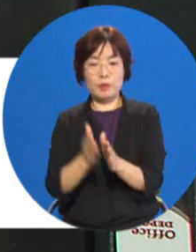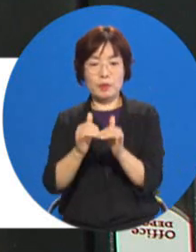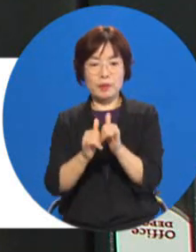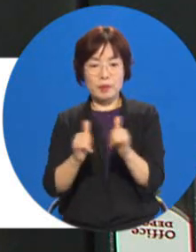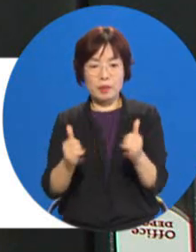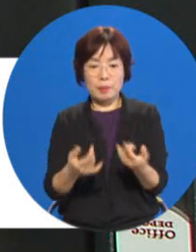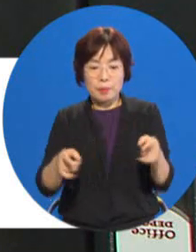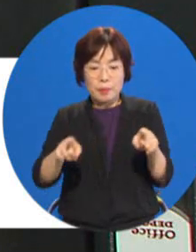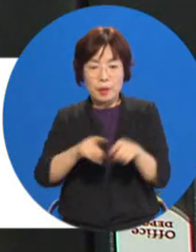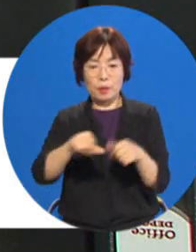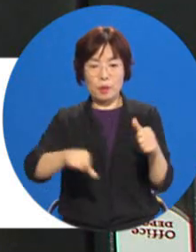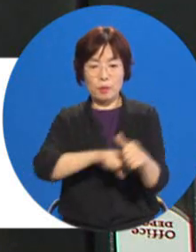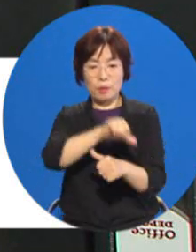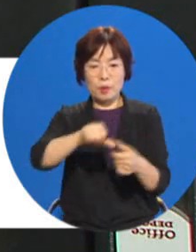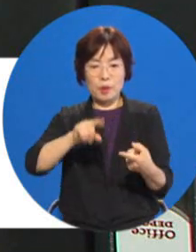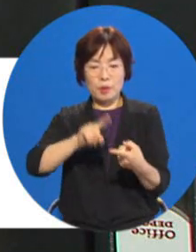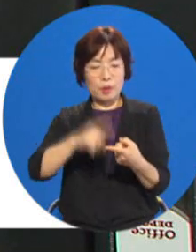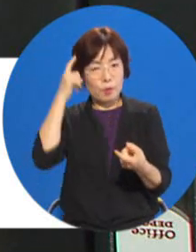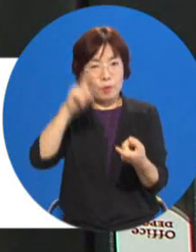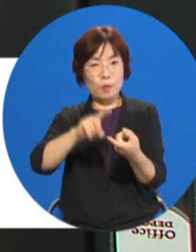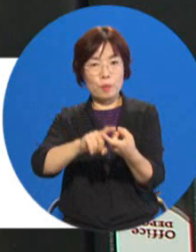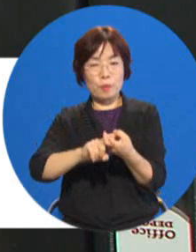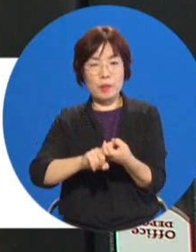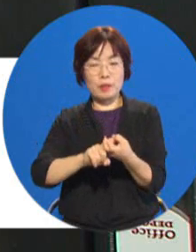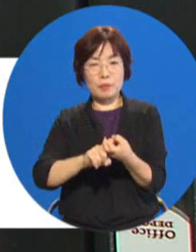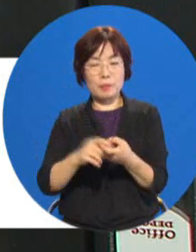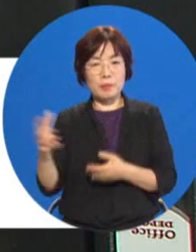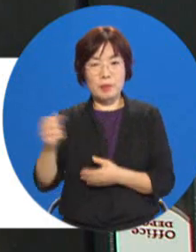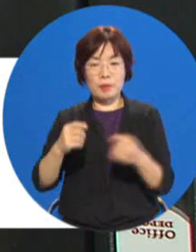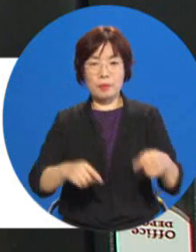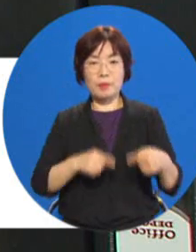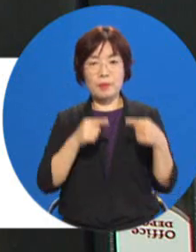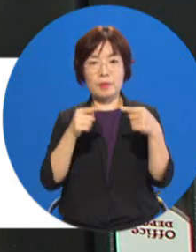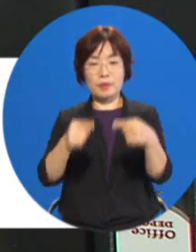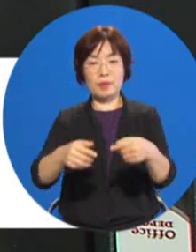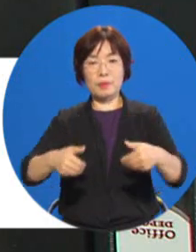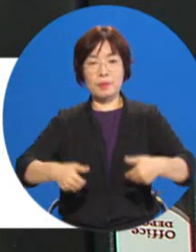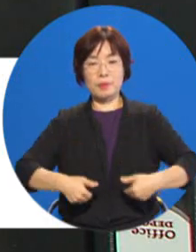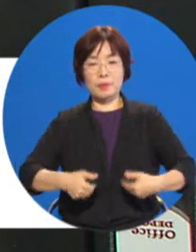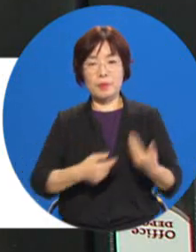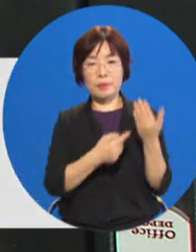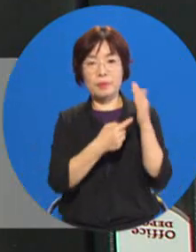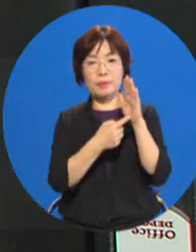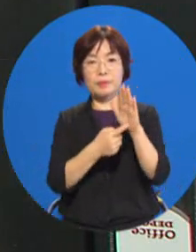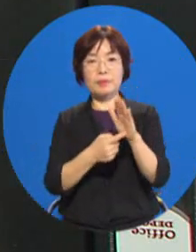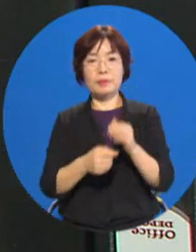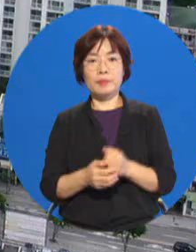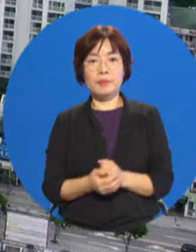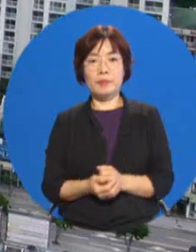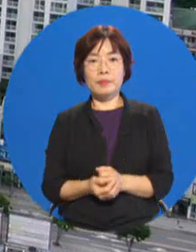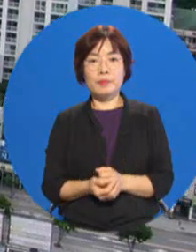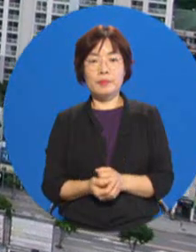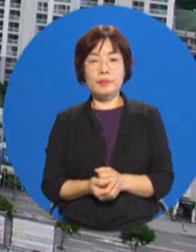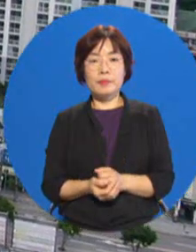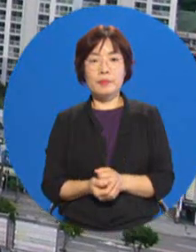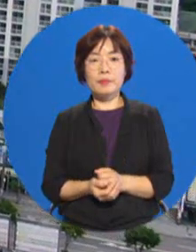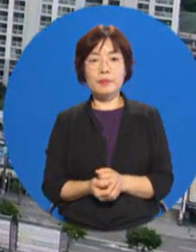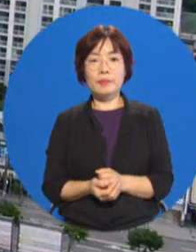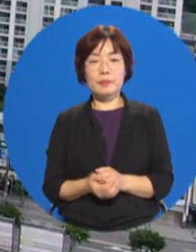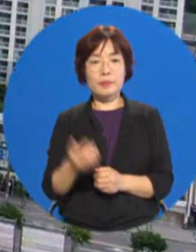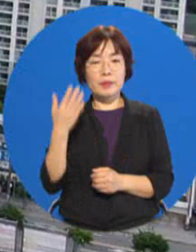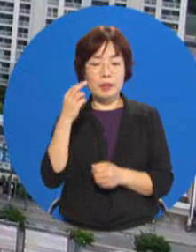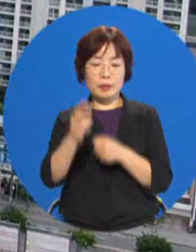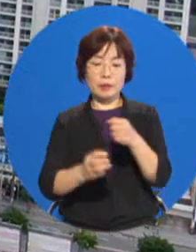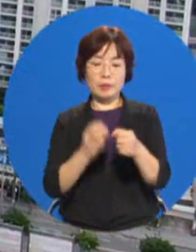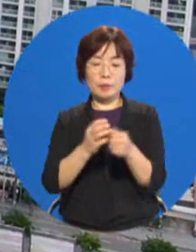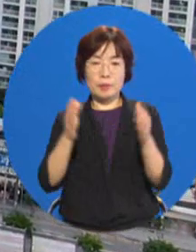누군가가 대표적으로 하는 것보다는 전 시민이 같이 환경이라고 하는 그런 부분에 관심을 갖고. 지난